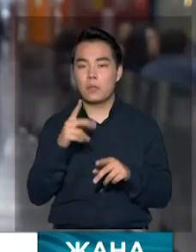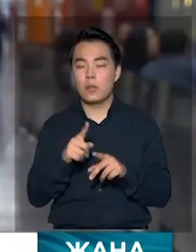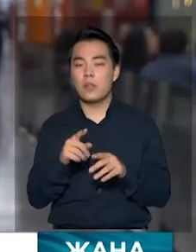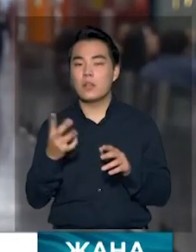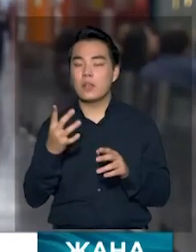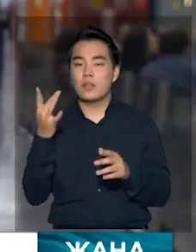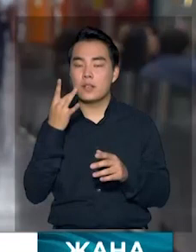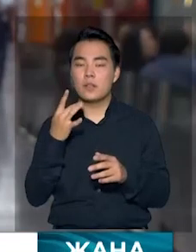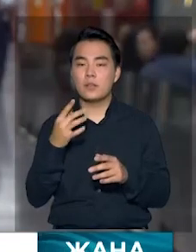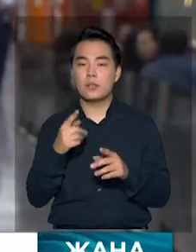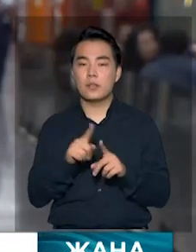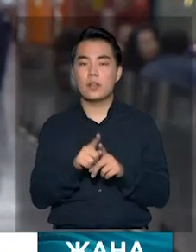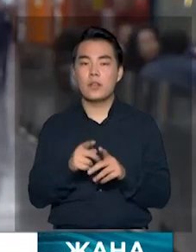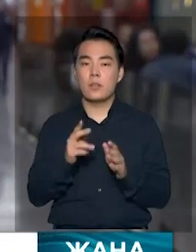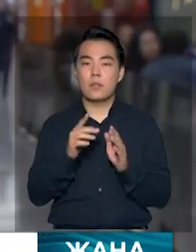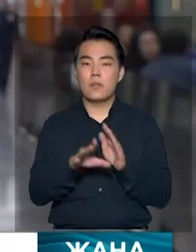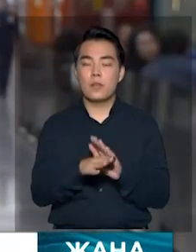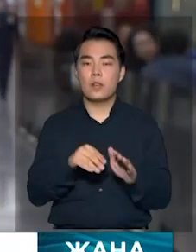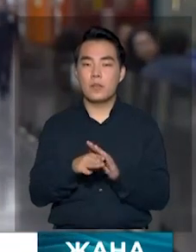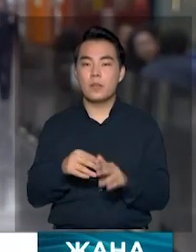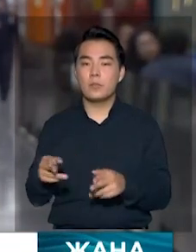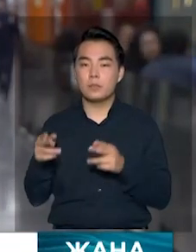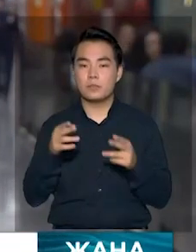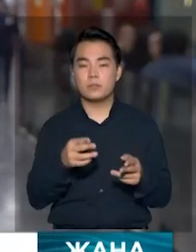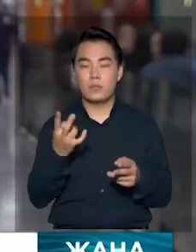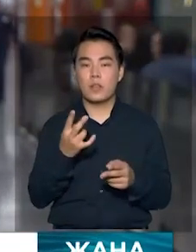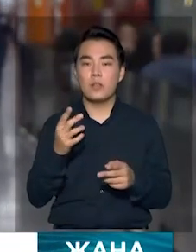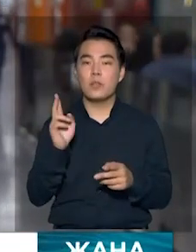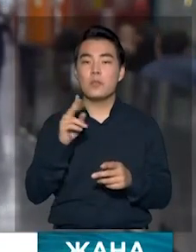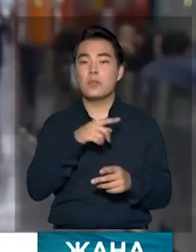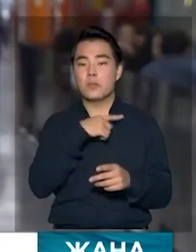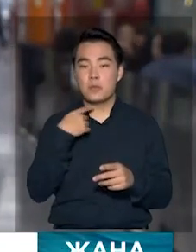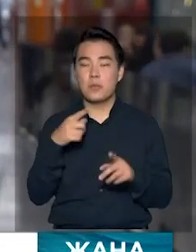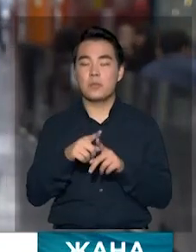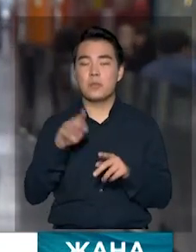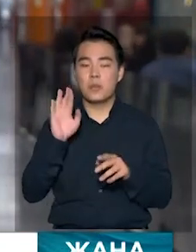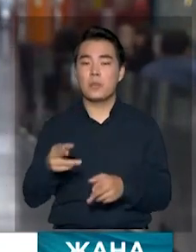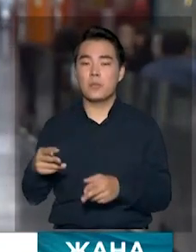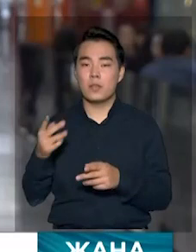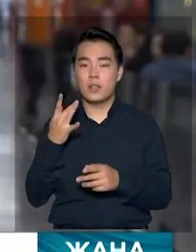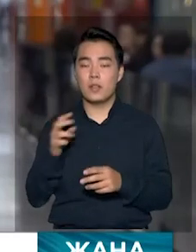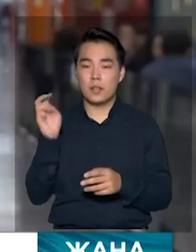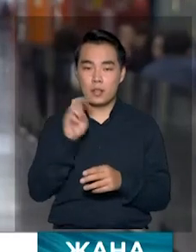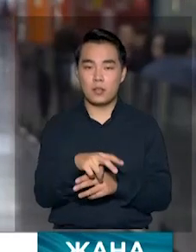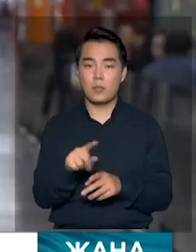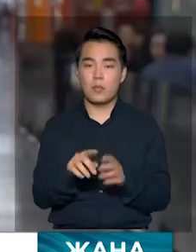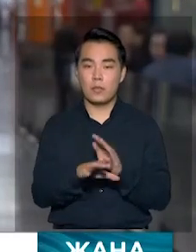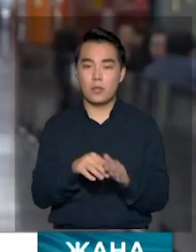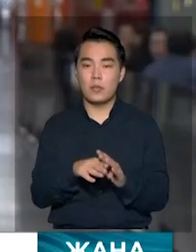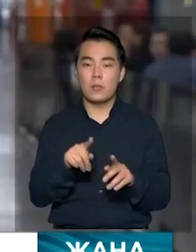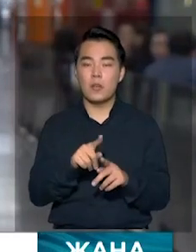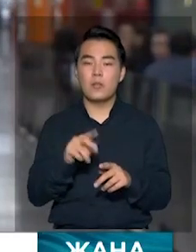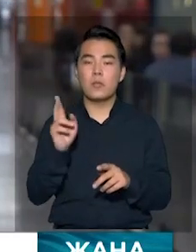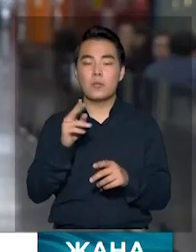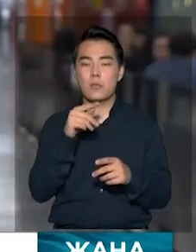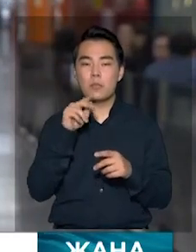керек. Егер де тіпті қарсы болып жатсаңыз, бәріне қарсымын деген де өзінің немесі бар, графасы бар, соған да беріңіз. Ал бірақ та өзіңіздің білдірген,